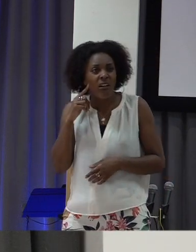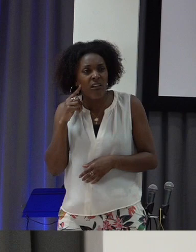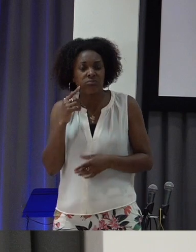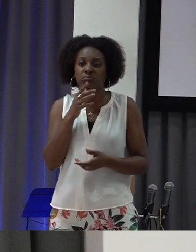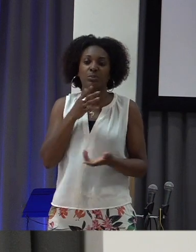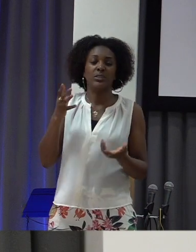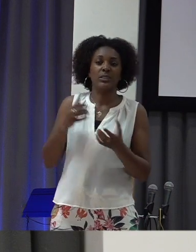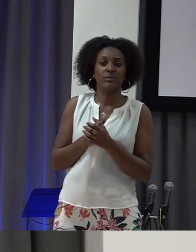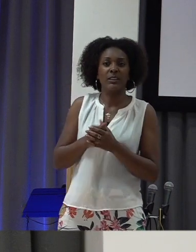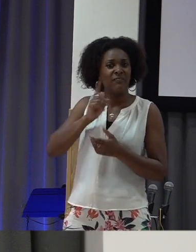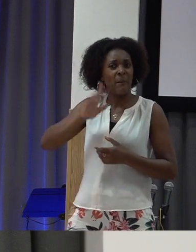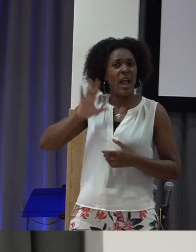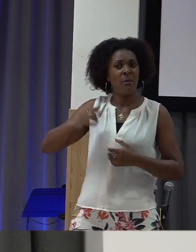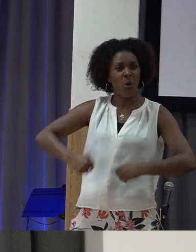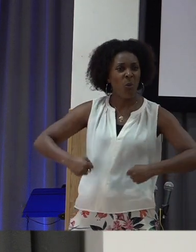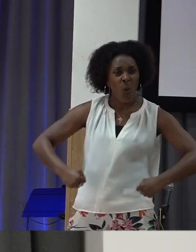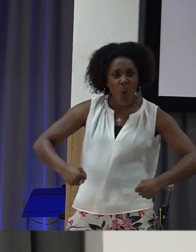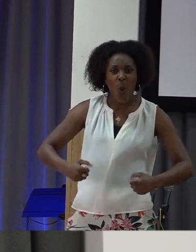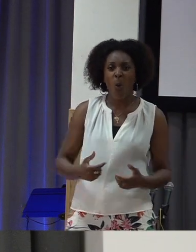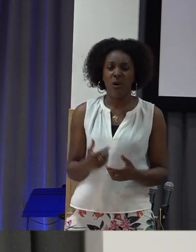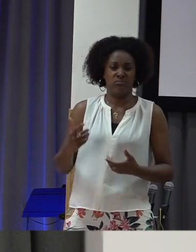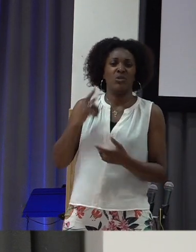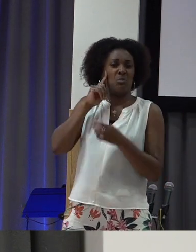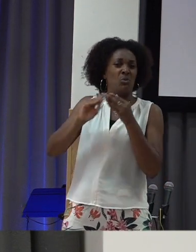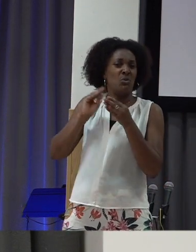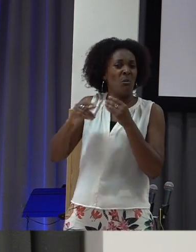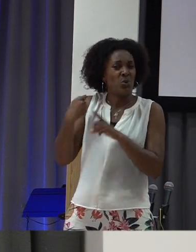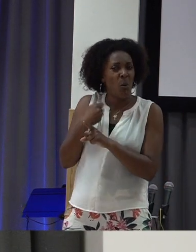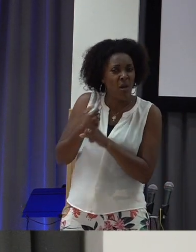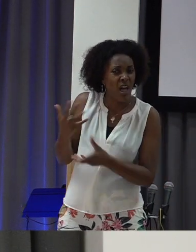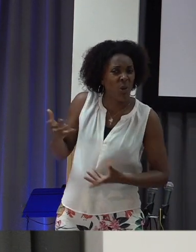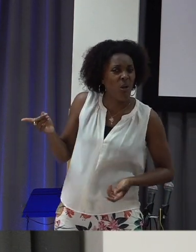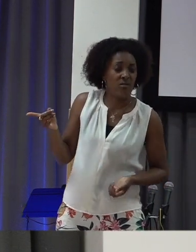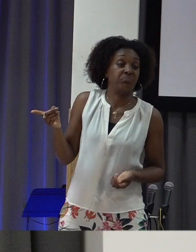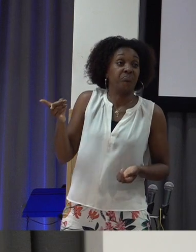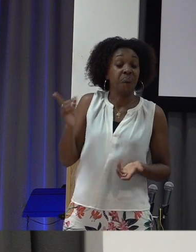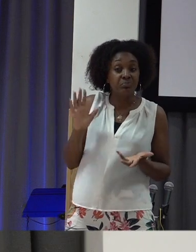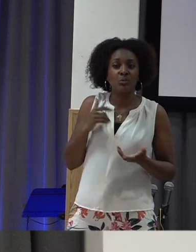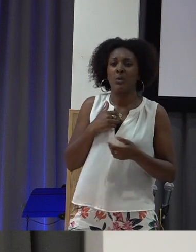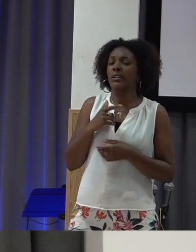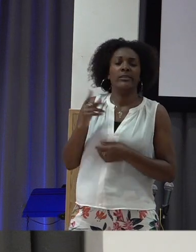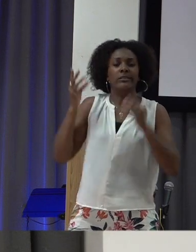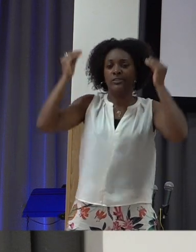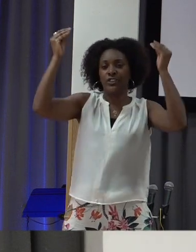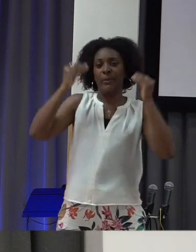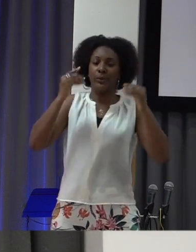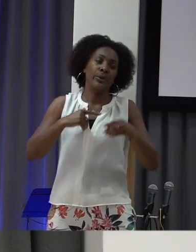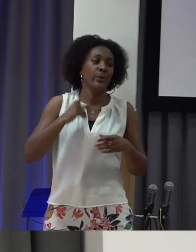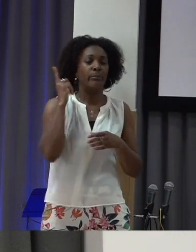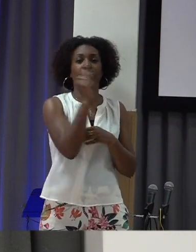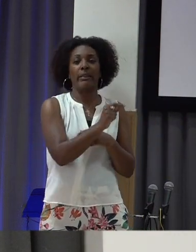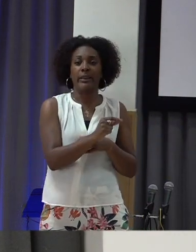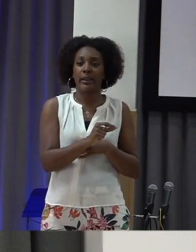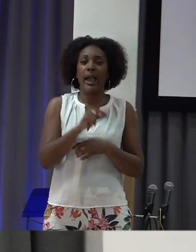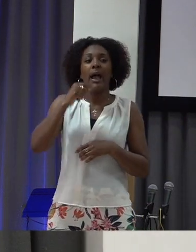tonneaux, luttaient avec quoi? Avec qui? Donc, et je prenais mon chapeau, je filais à Pigalle, au revoir